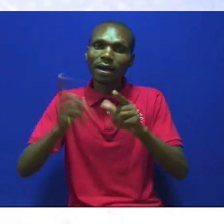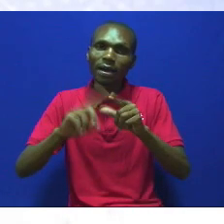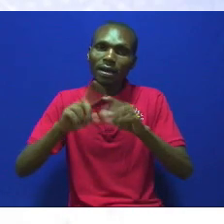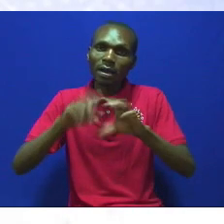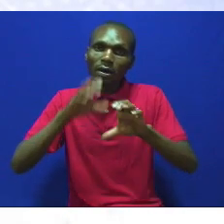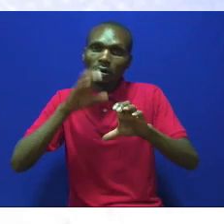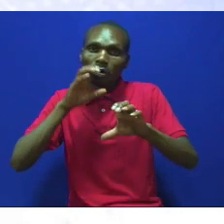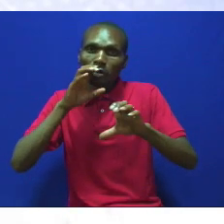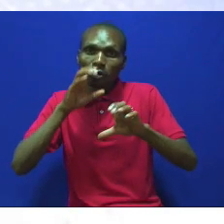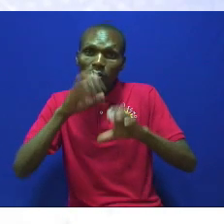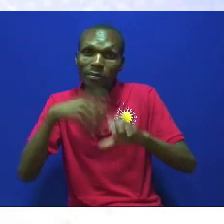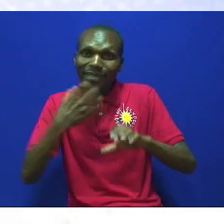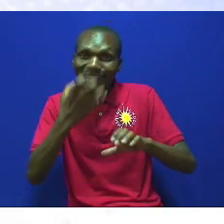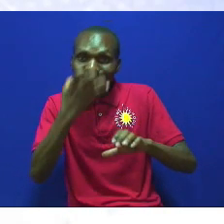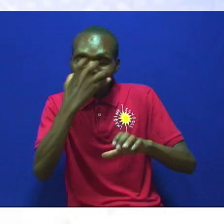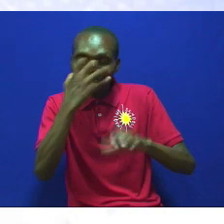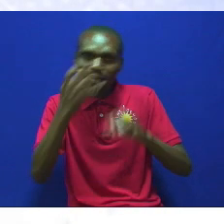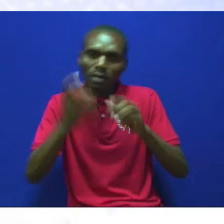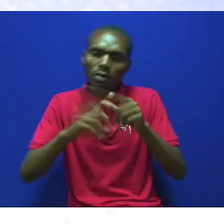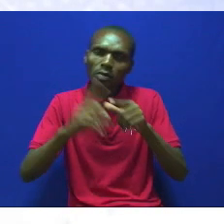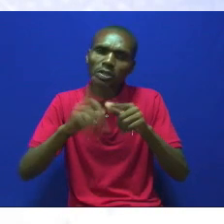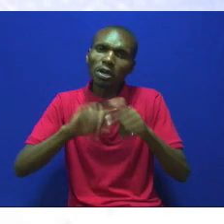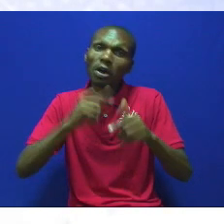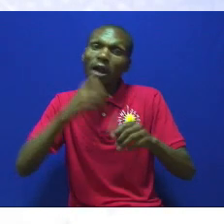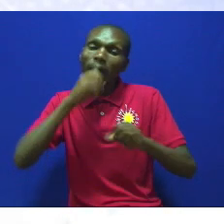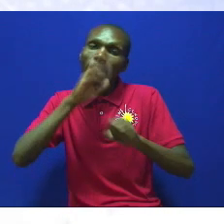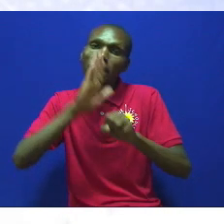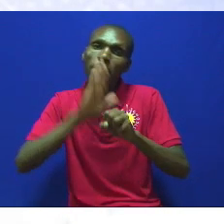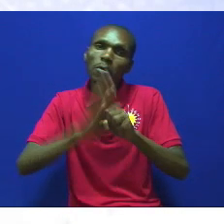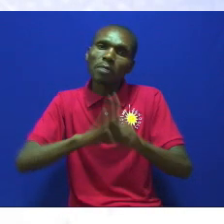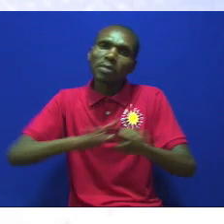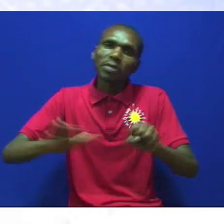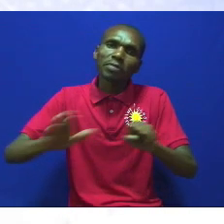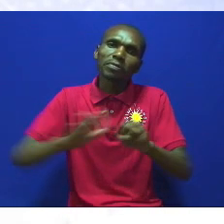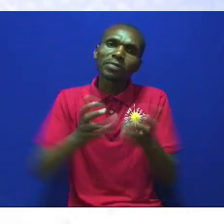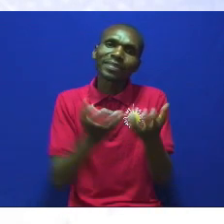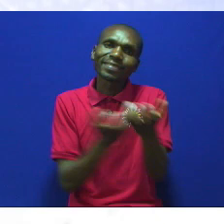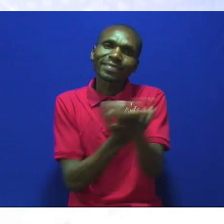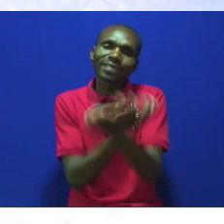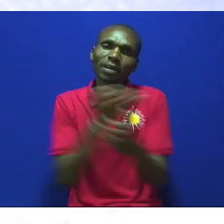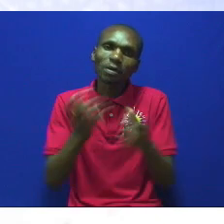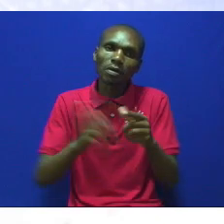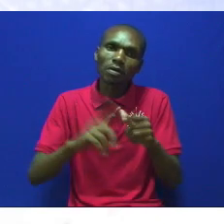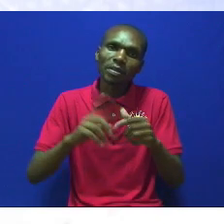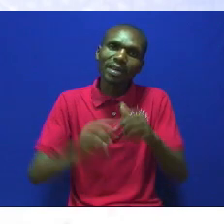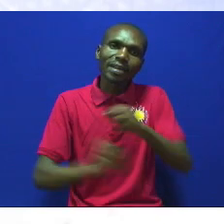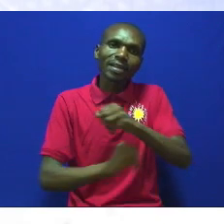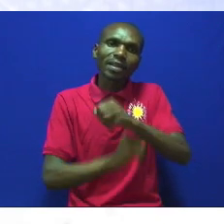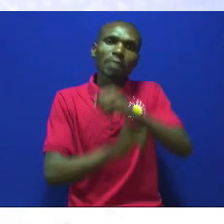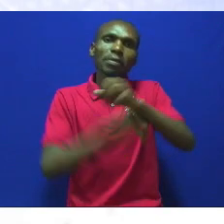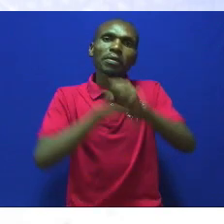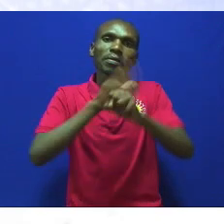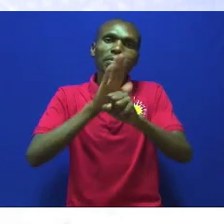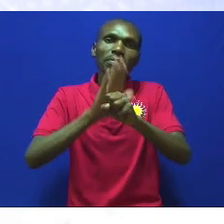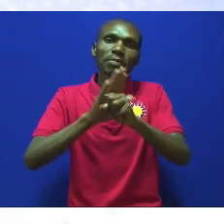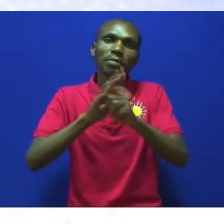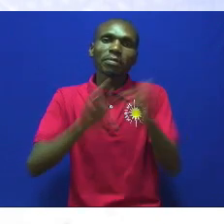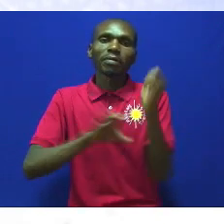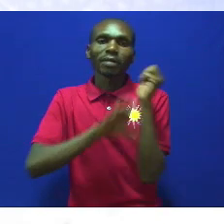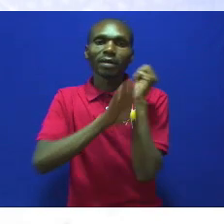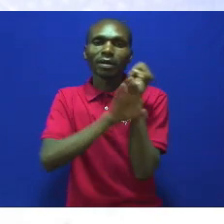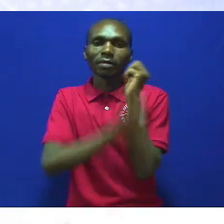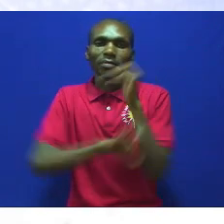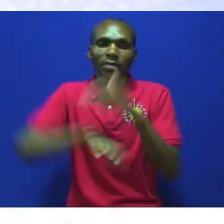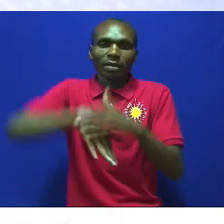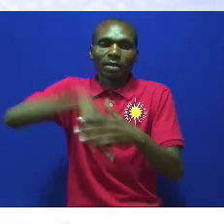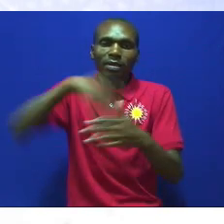wense kuru asia nsemecho ni go aenekia gotingia uchumi, asa aenekia konyorogo sira kuru asia nse chilicheisiko. Weigo ni